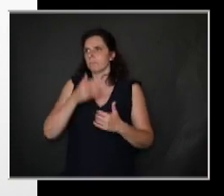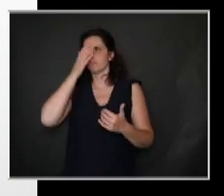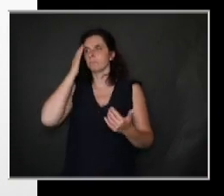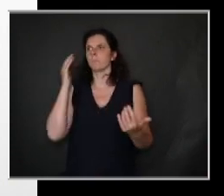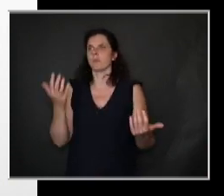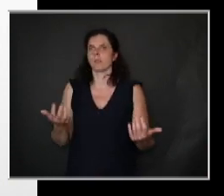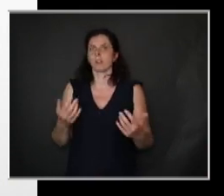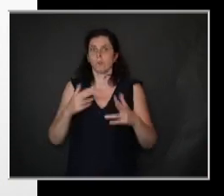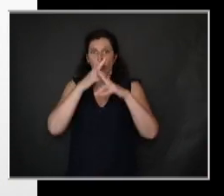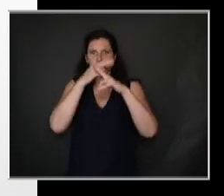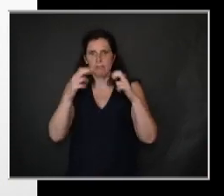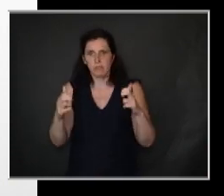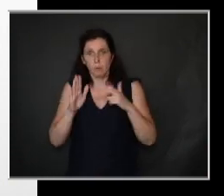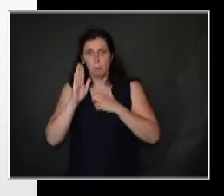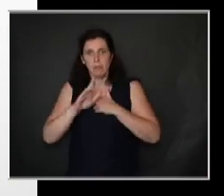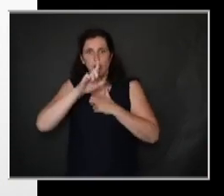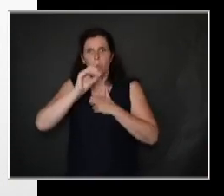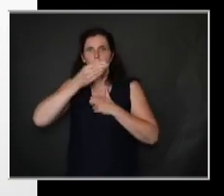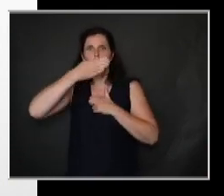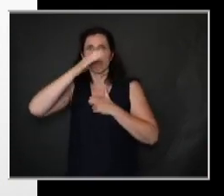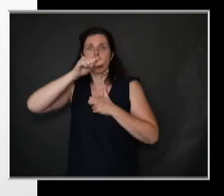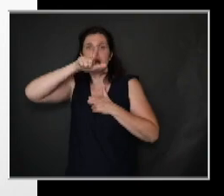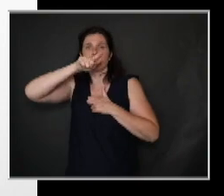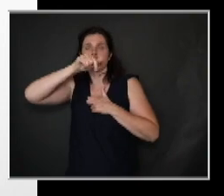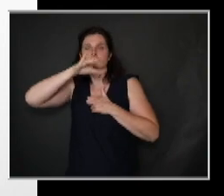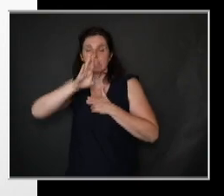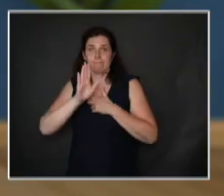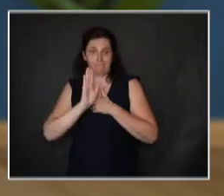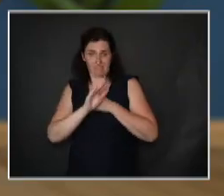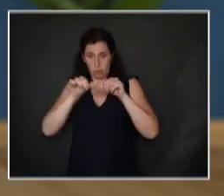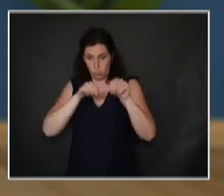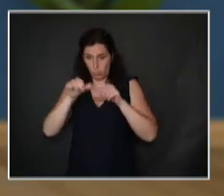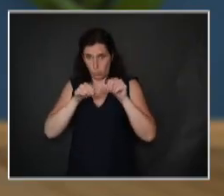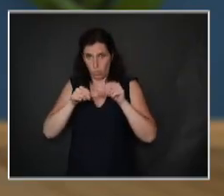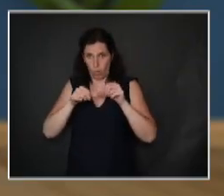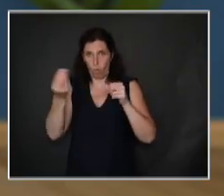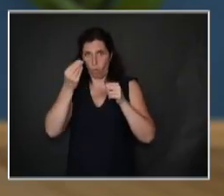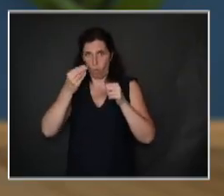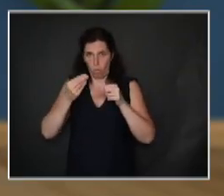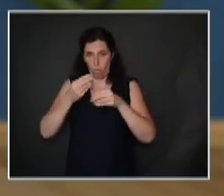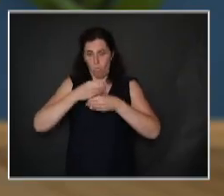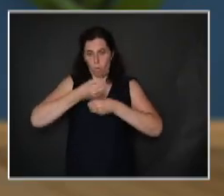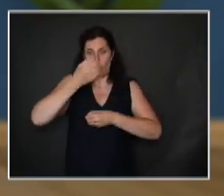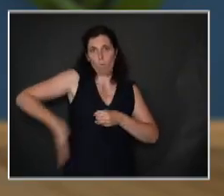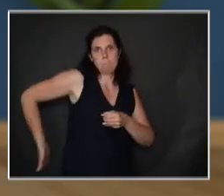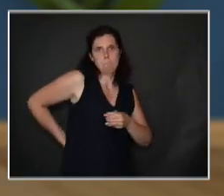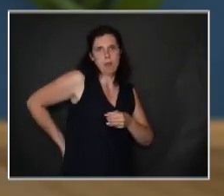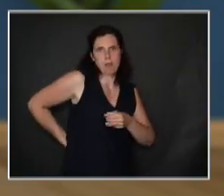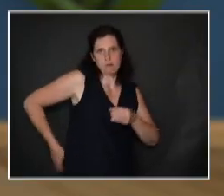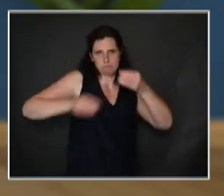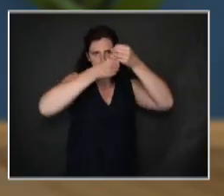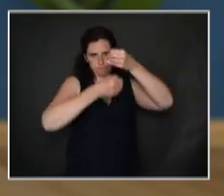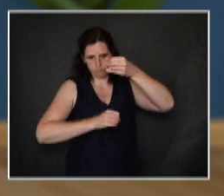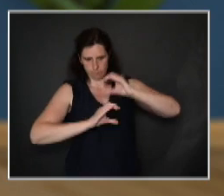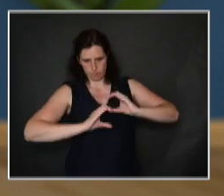Comment peut-on définir la lombalgie? Alors la lombalgie, c'est une douleur, comme son nom l'indique, de la région lombaire, c'est le bas du dos. Hein. C'est le